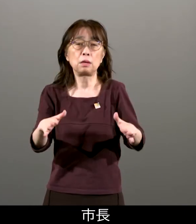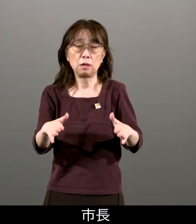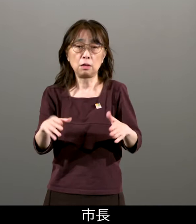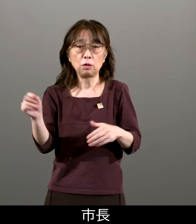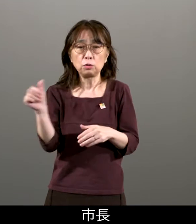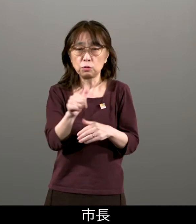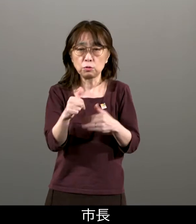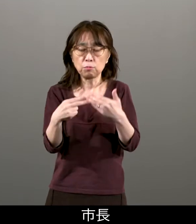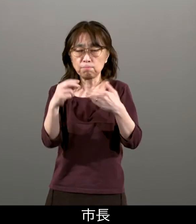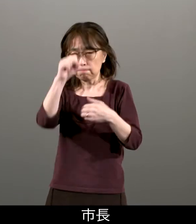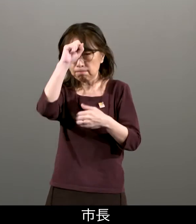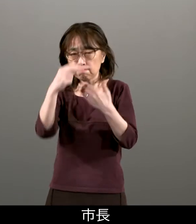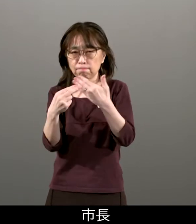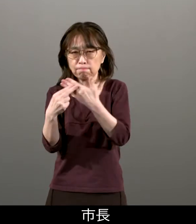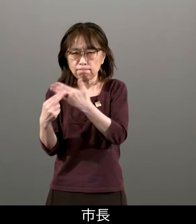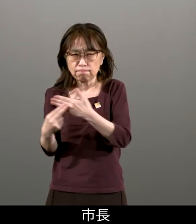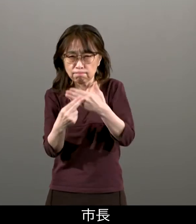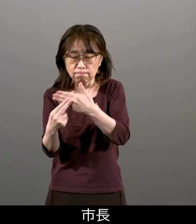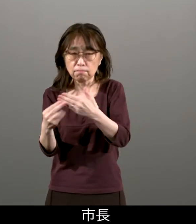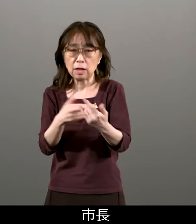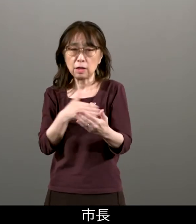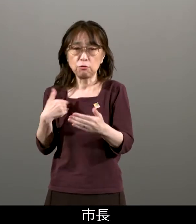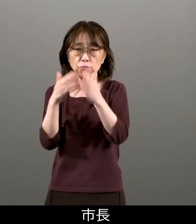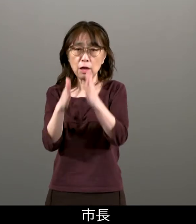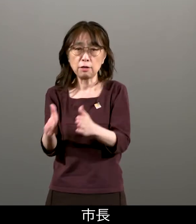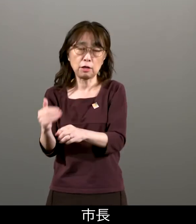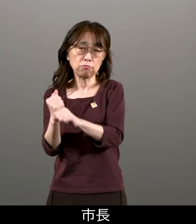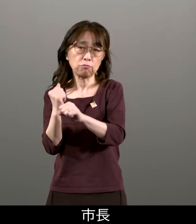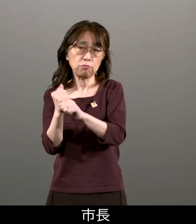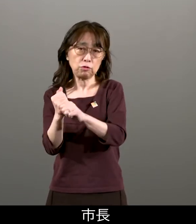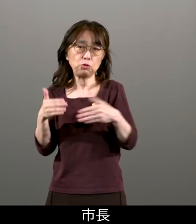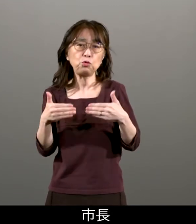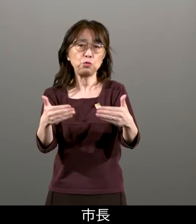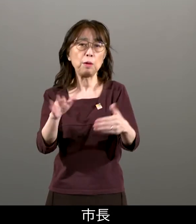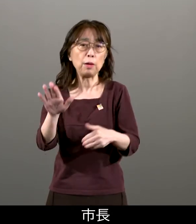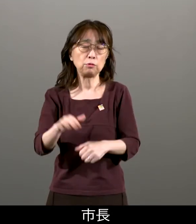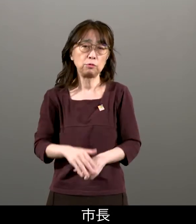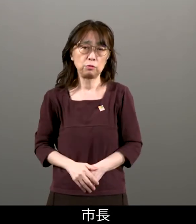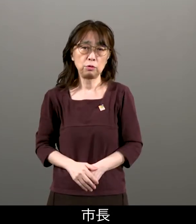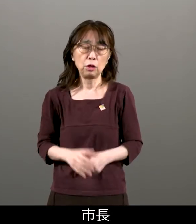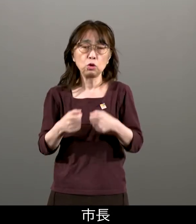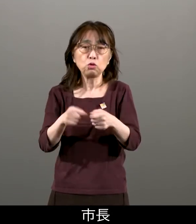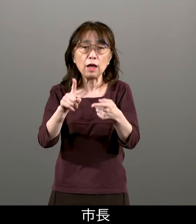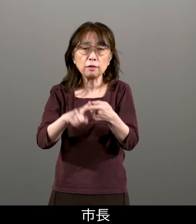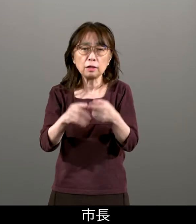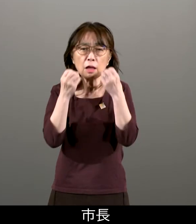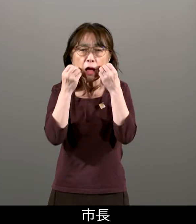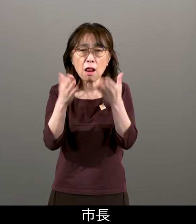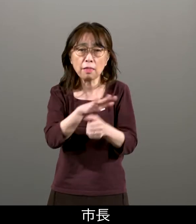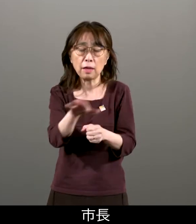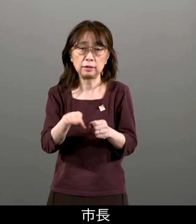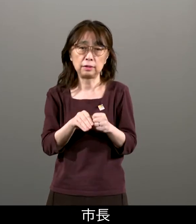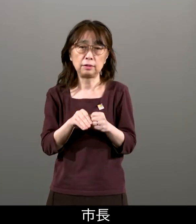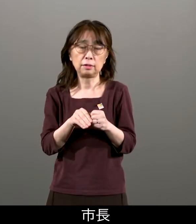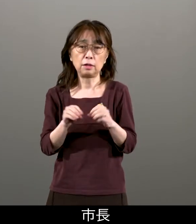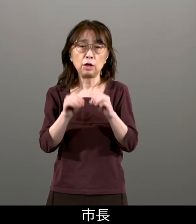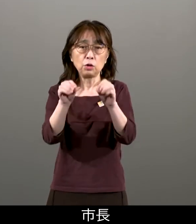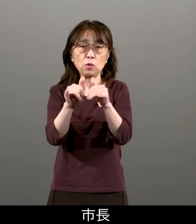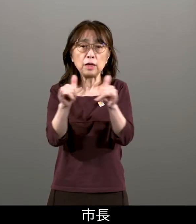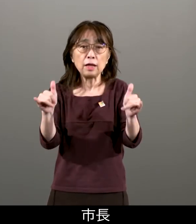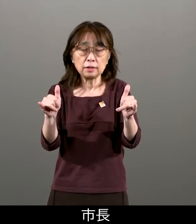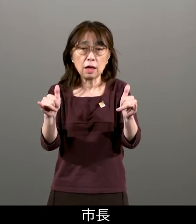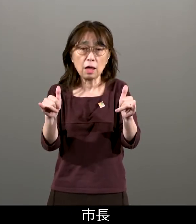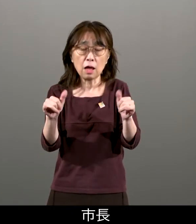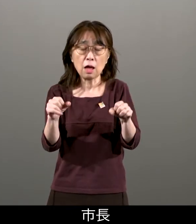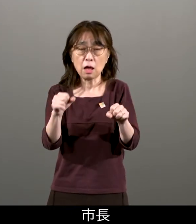始できる体制づくりを進めてまいります。具体的には新たに陽性者療